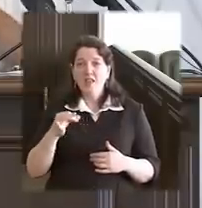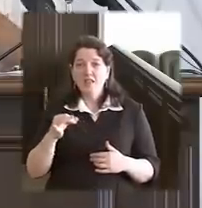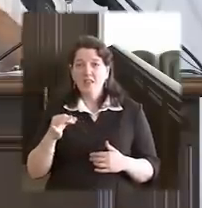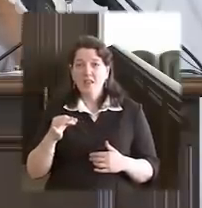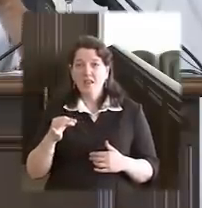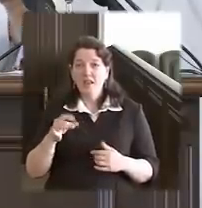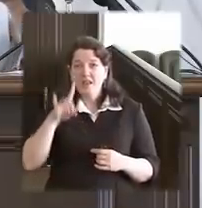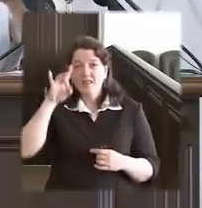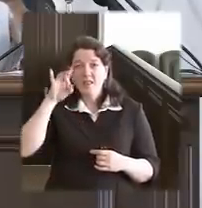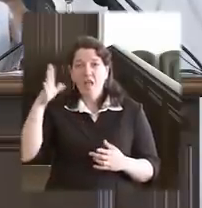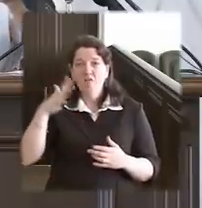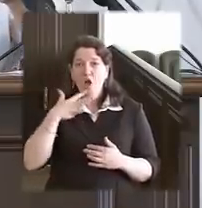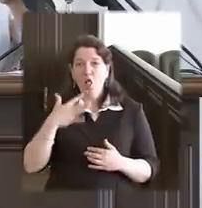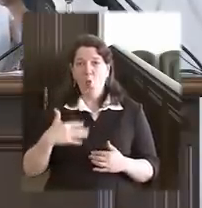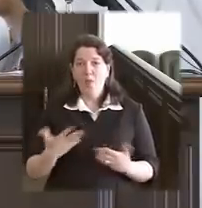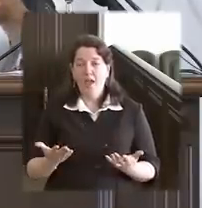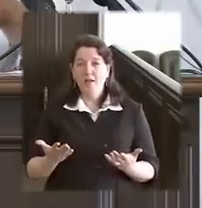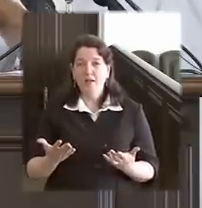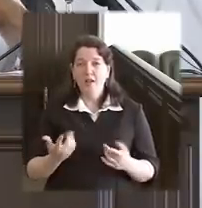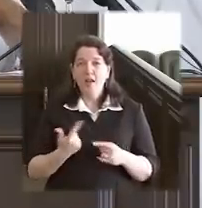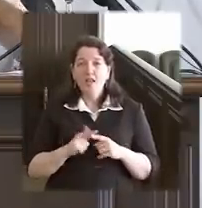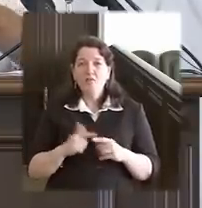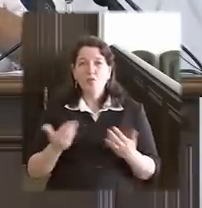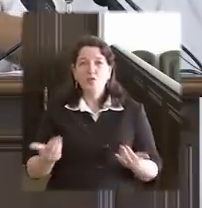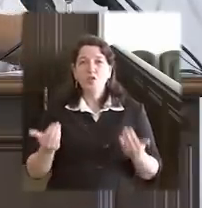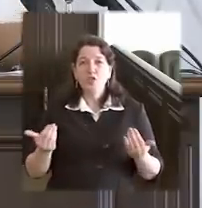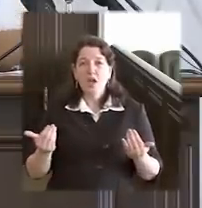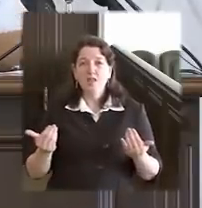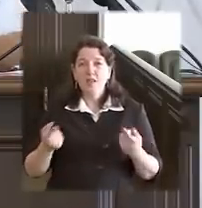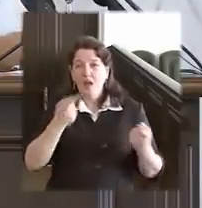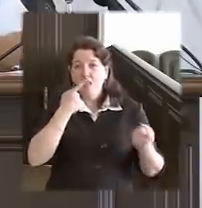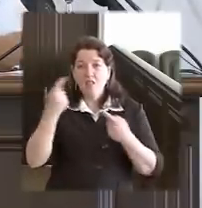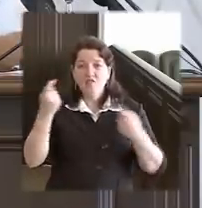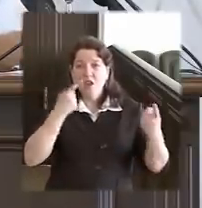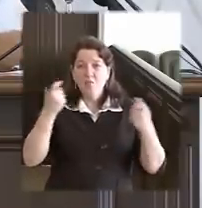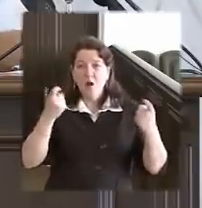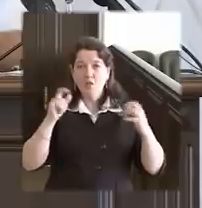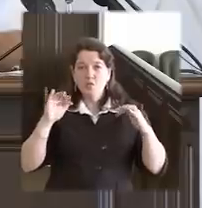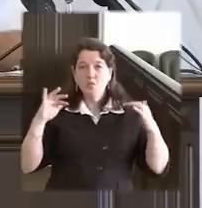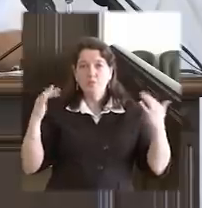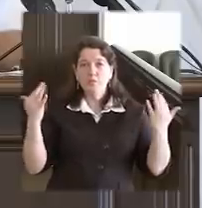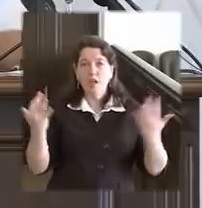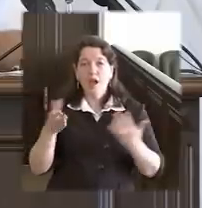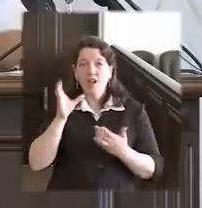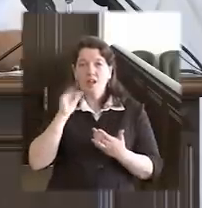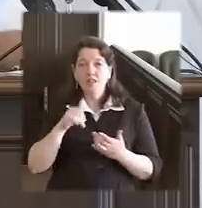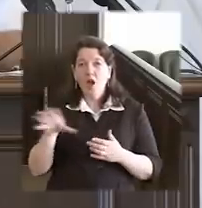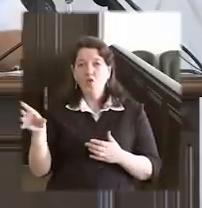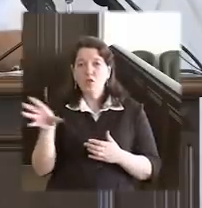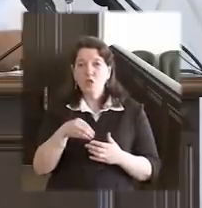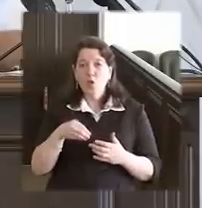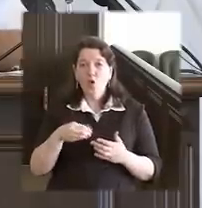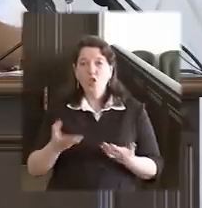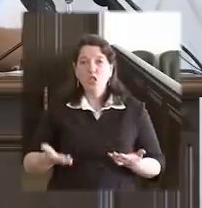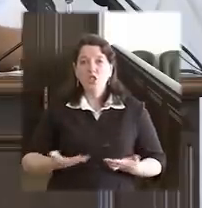это вот идет, это настолько сейчас сильно идет кампания, Это когда всю суть